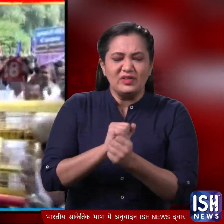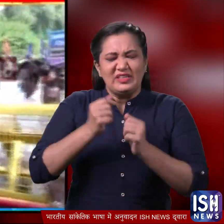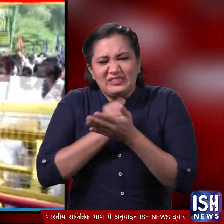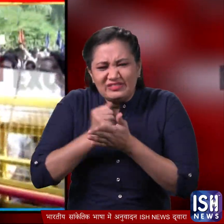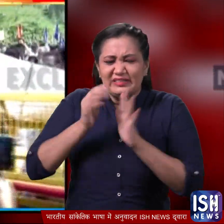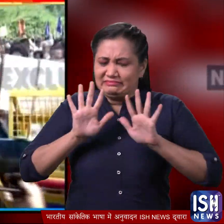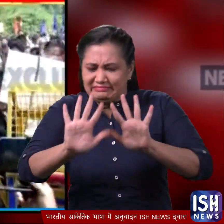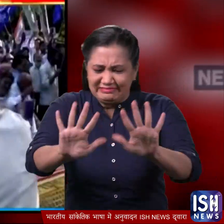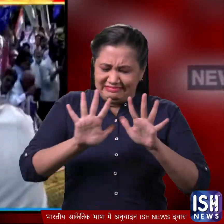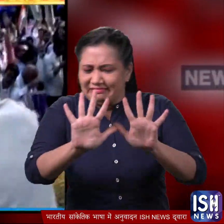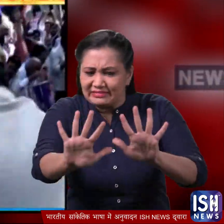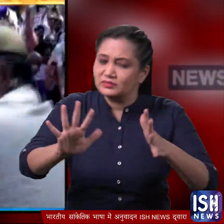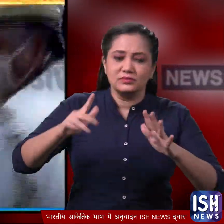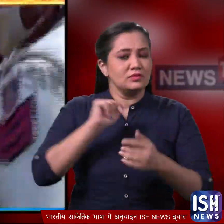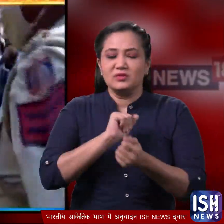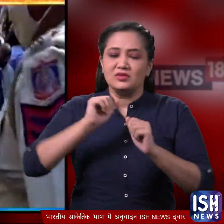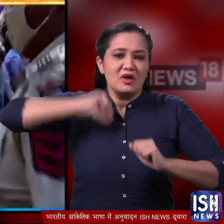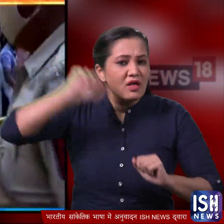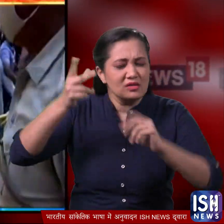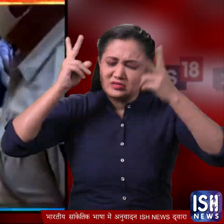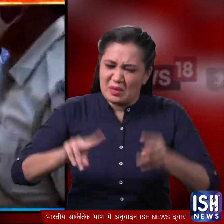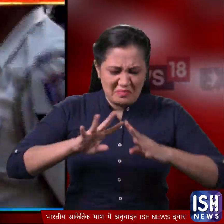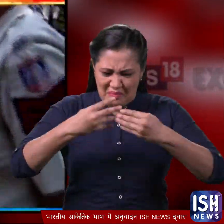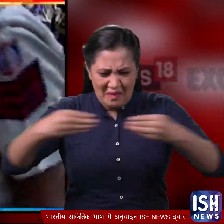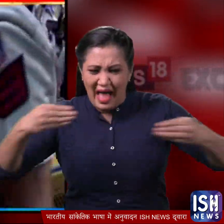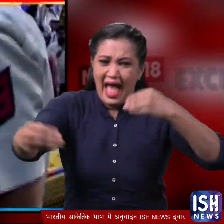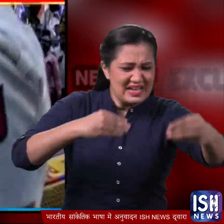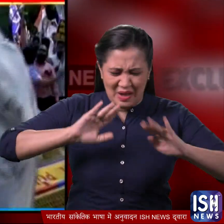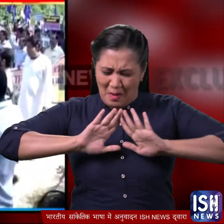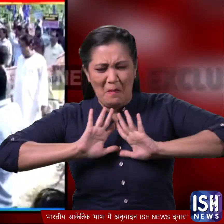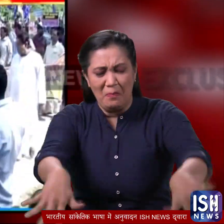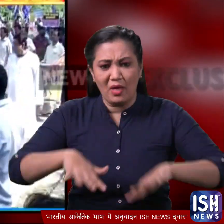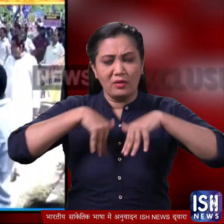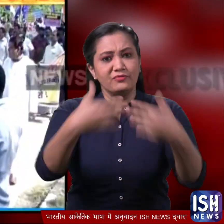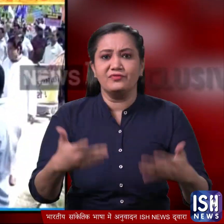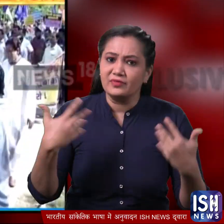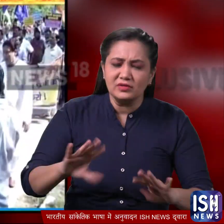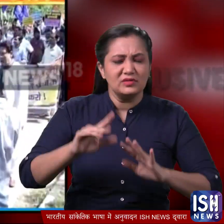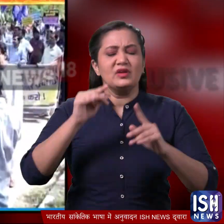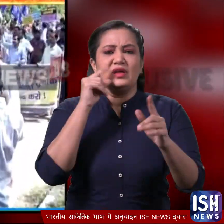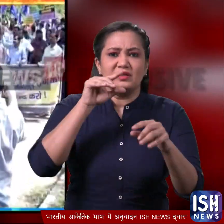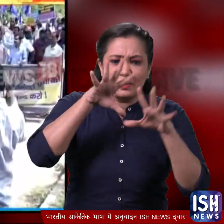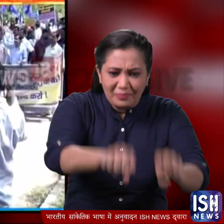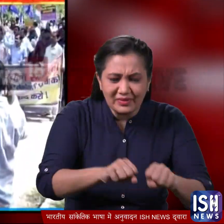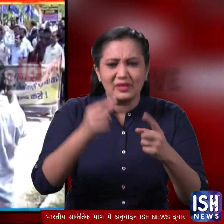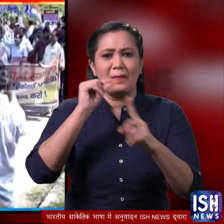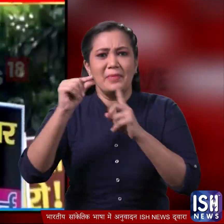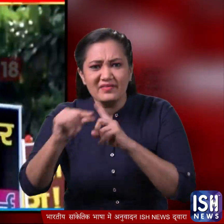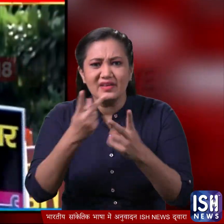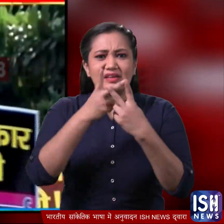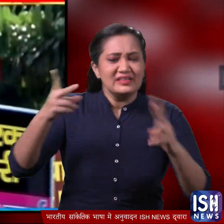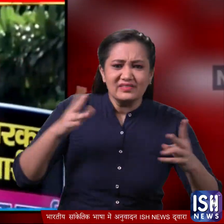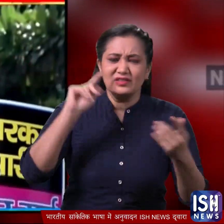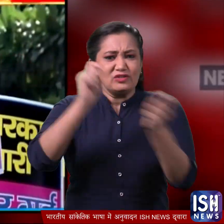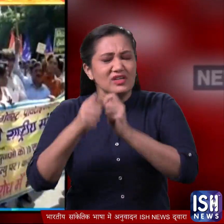पुलिस वालों ने पूरी कोशिश की, लेकिन आखिरकार प्रदर्शनकारी बैरिकेड गिराने में कामयाब हुए। इन लोगों ने ठेकेदारी और निजीकरण के मुद्दे पर